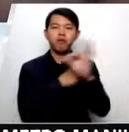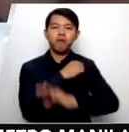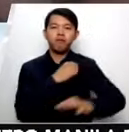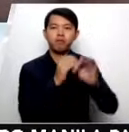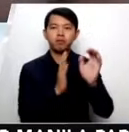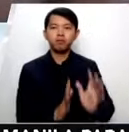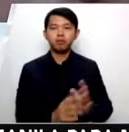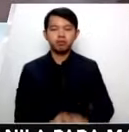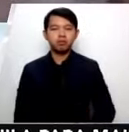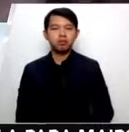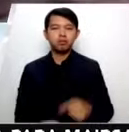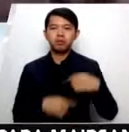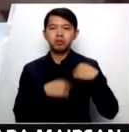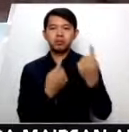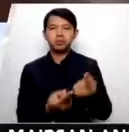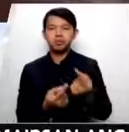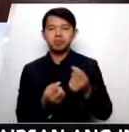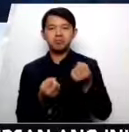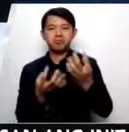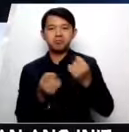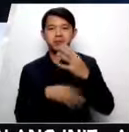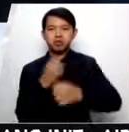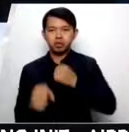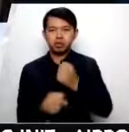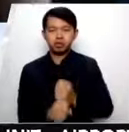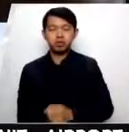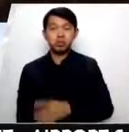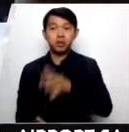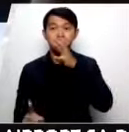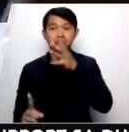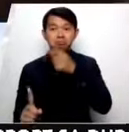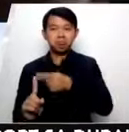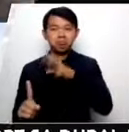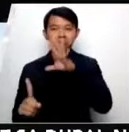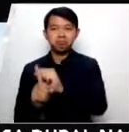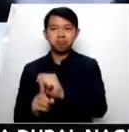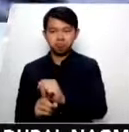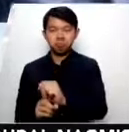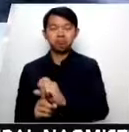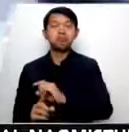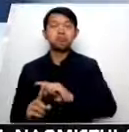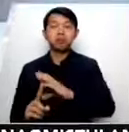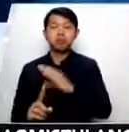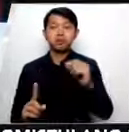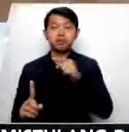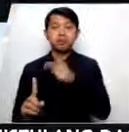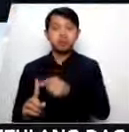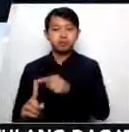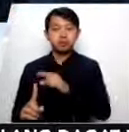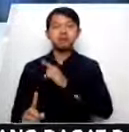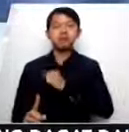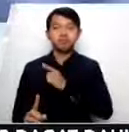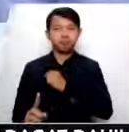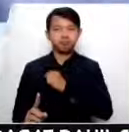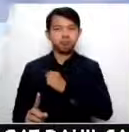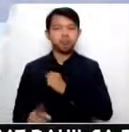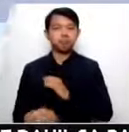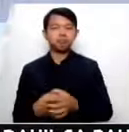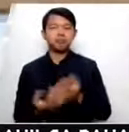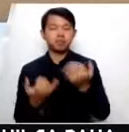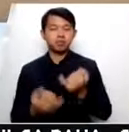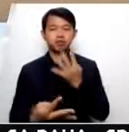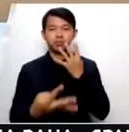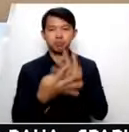arestado at kinasuhan na ang nanay na na nagsisisi na raw nakulong na siya habang nasa pangangalaga ng